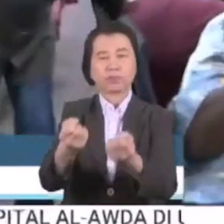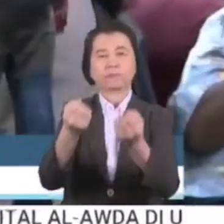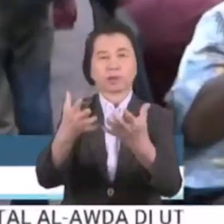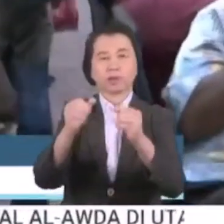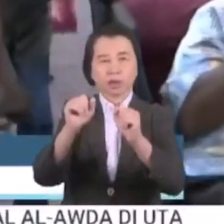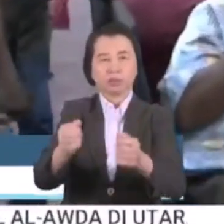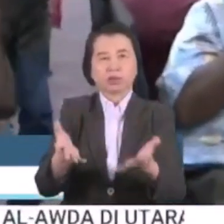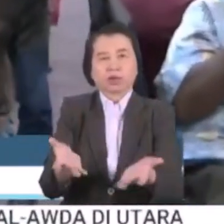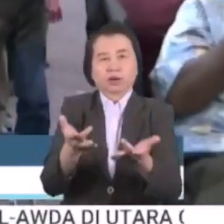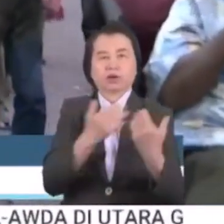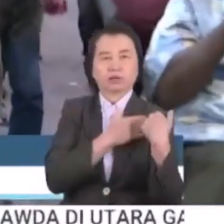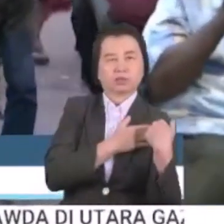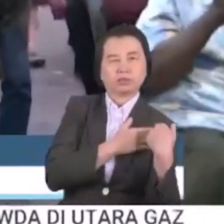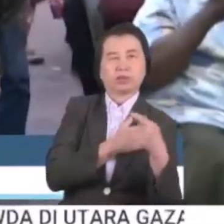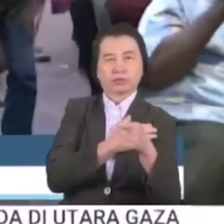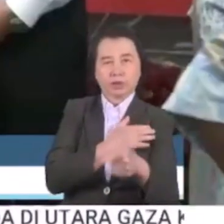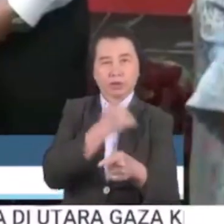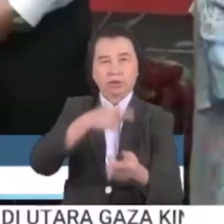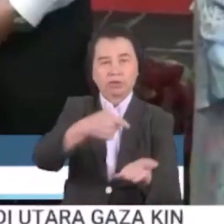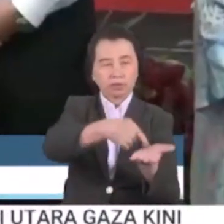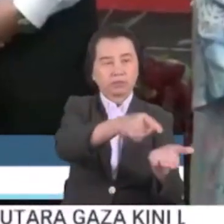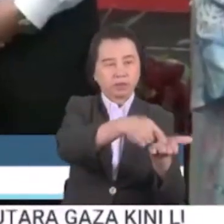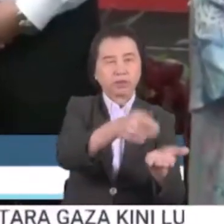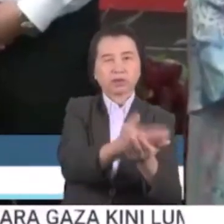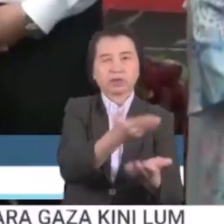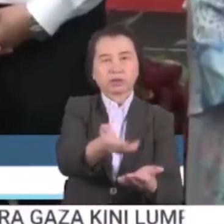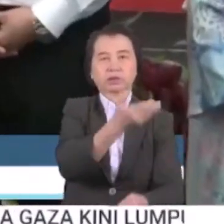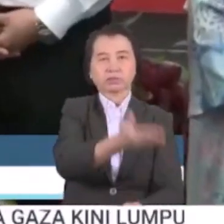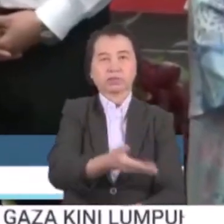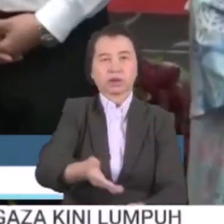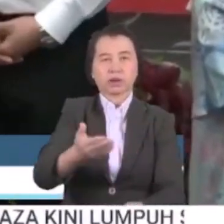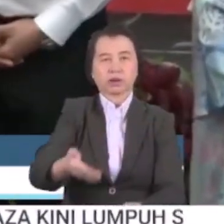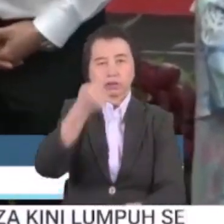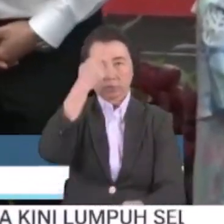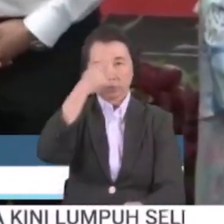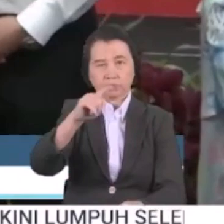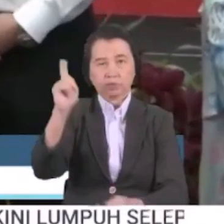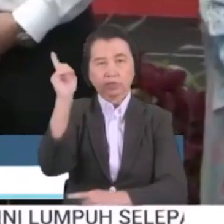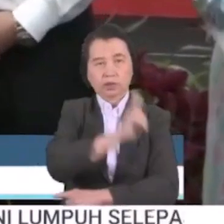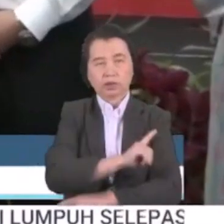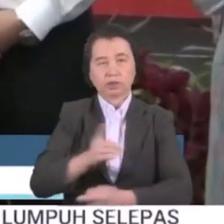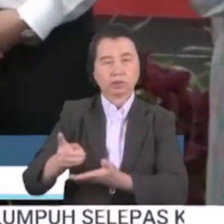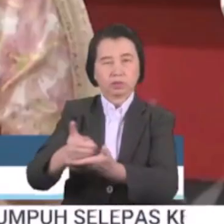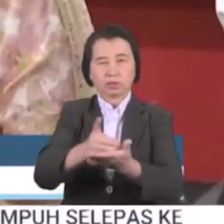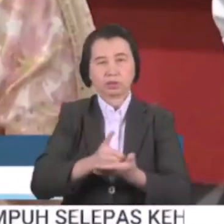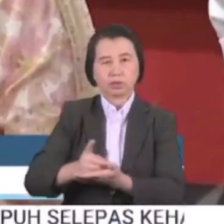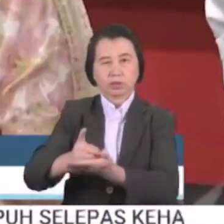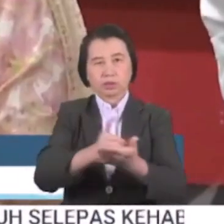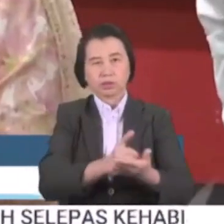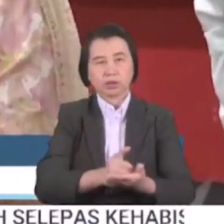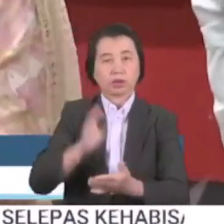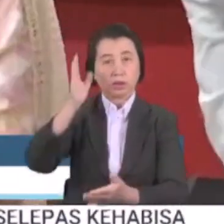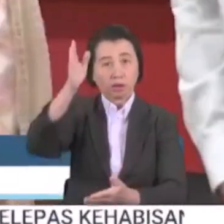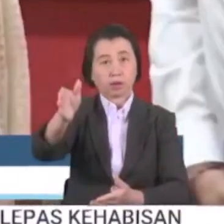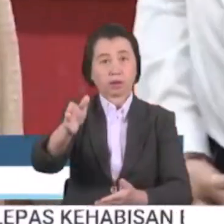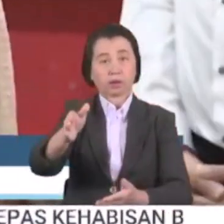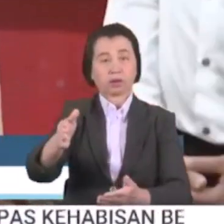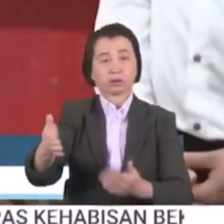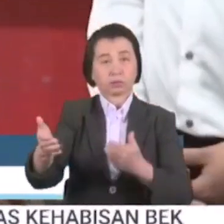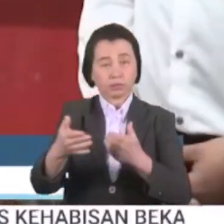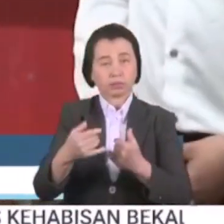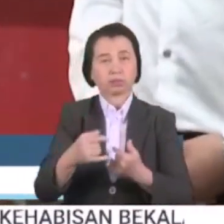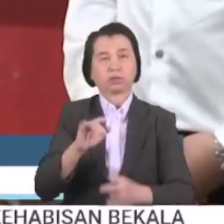sebanyak dapat meringankan beban mereka untuk berbelanja, membeli barangan keperluan sepenuh perayaan Deepavali yang bakal